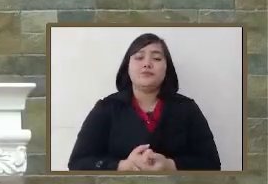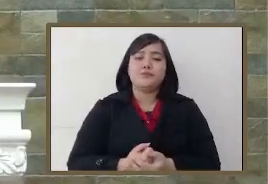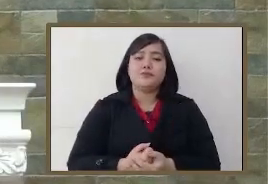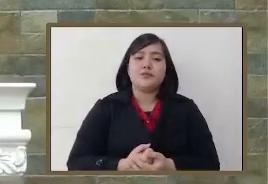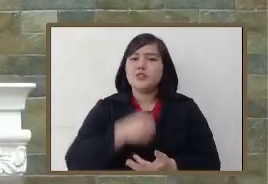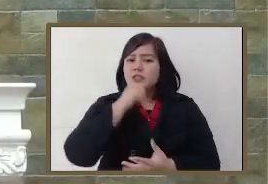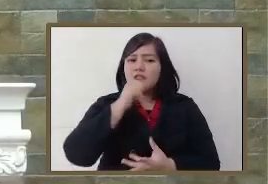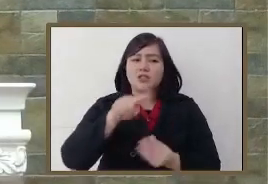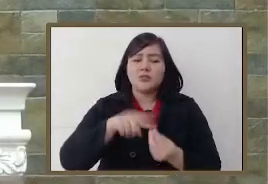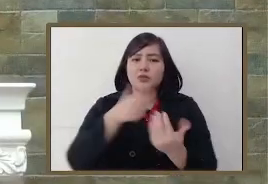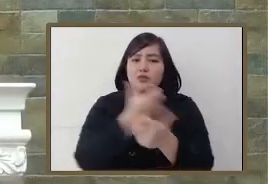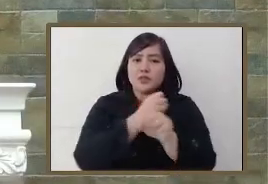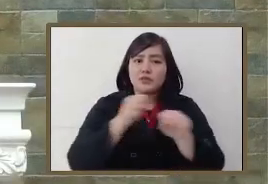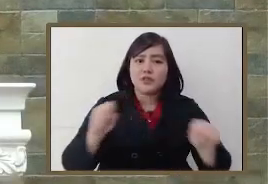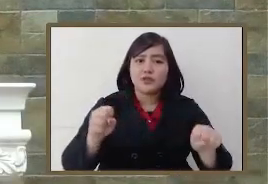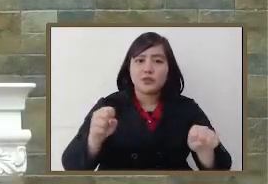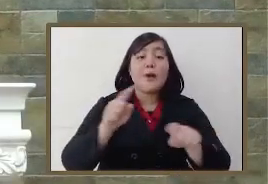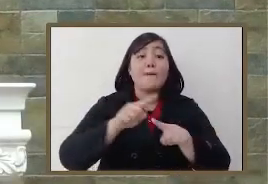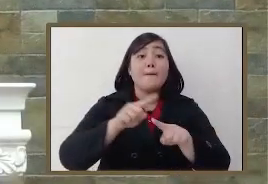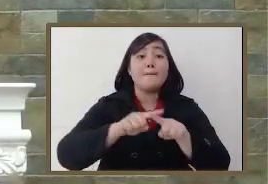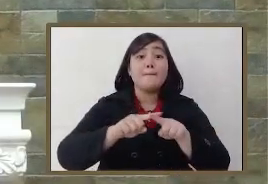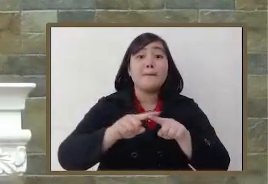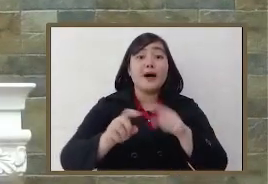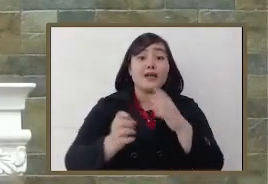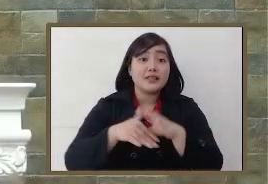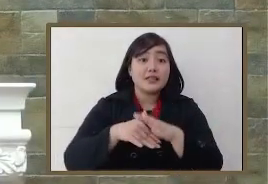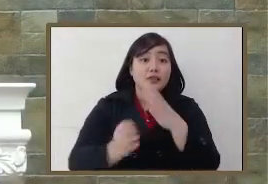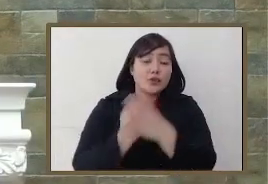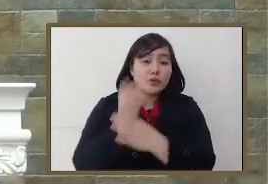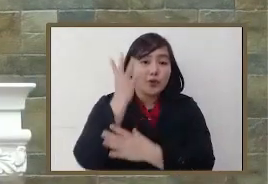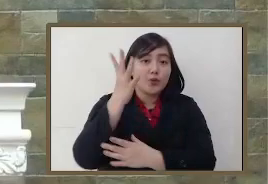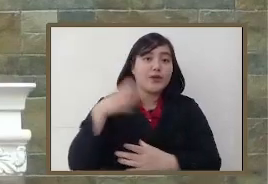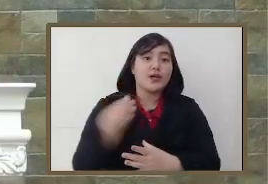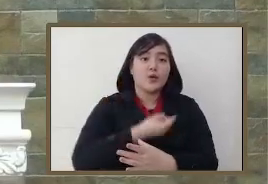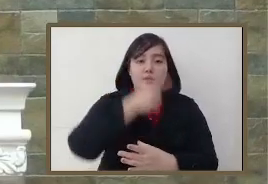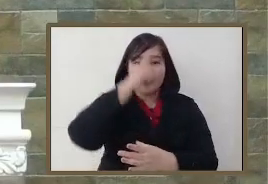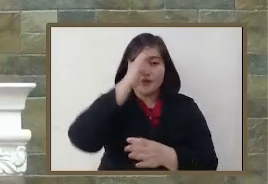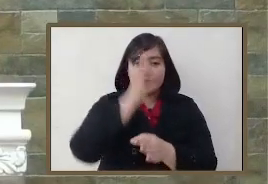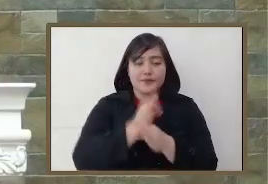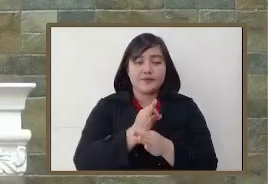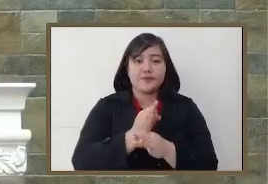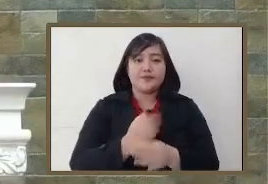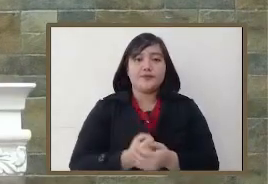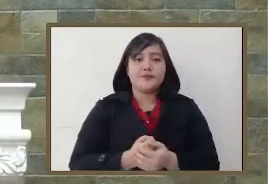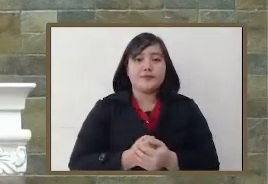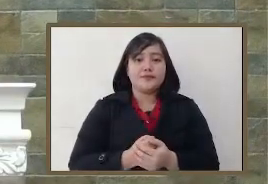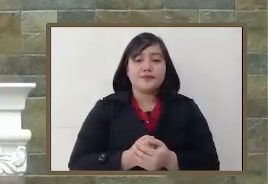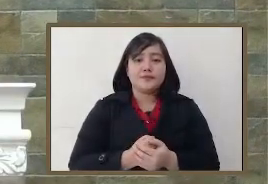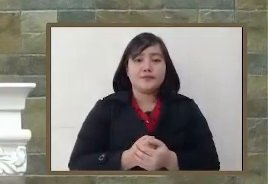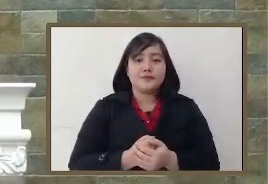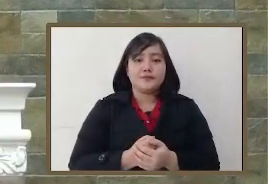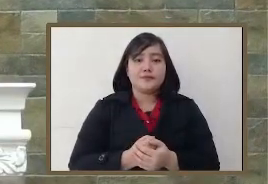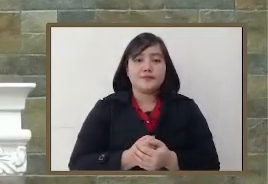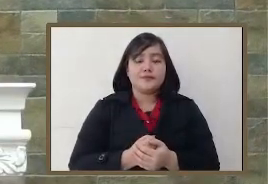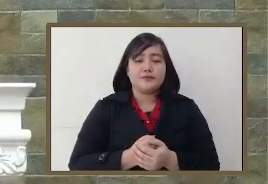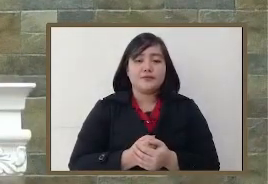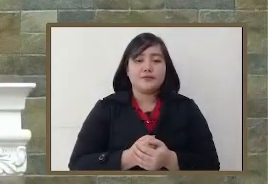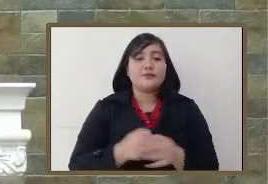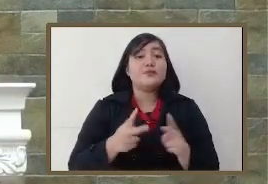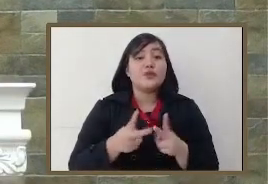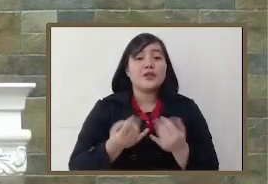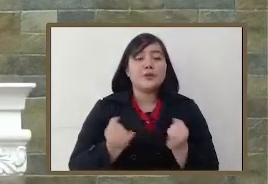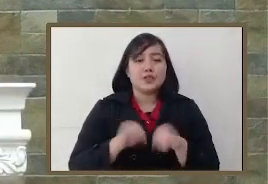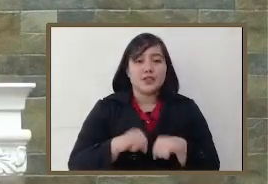ni Peter ay nasa growing ng ating pananampalataya. See? So it is very important. But you have